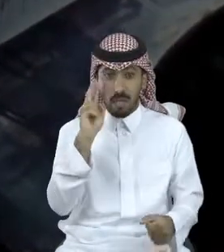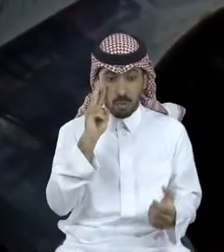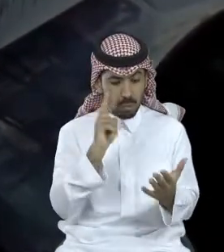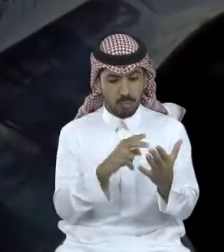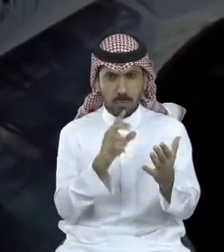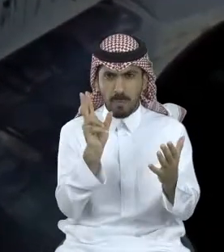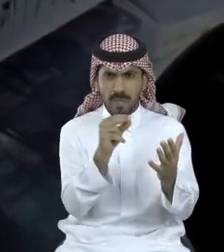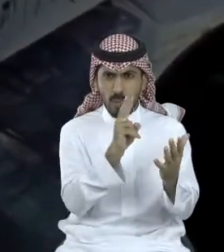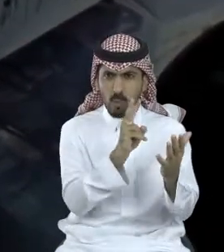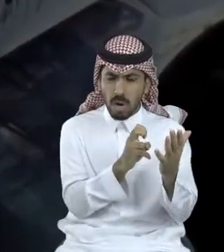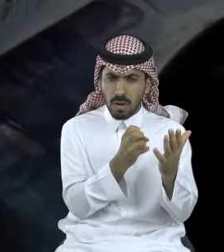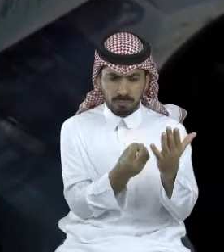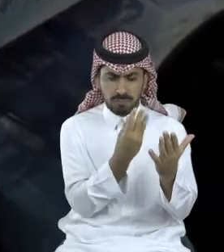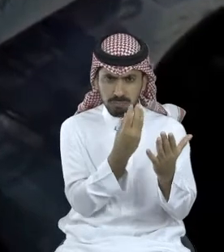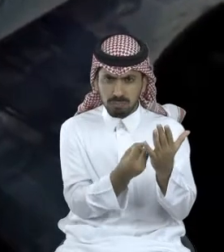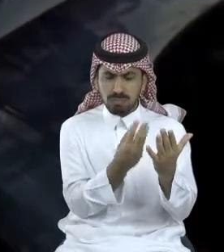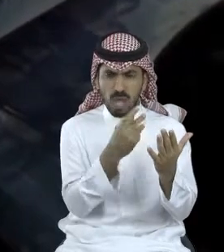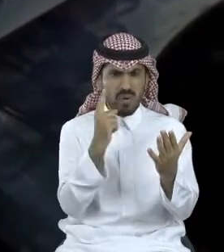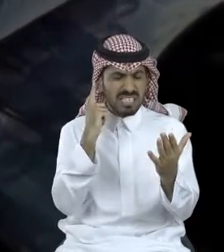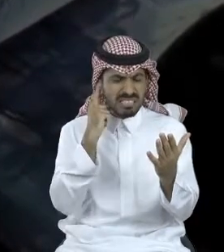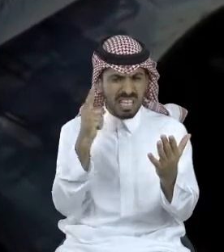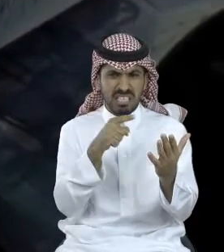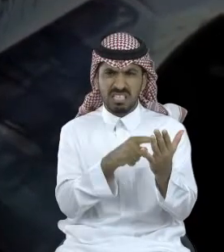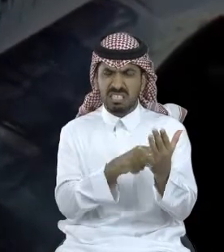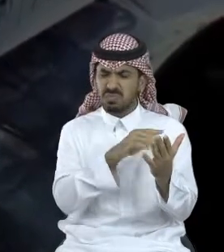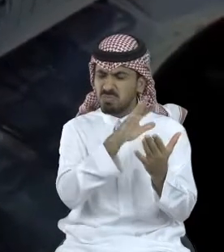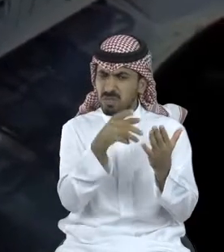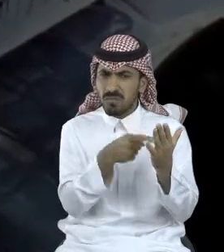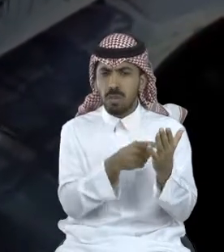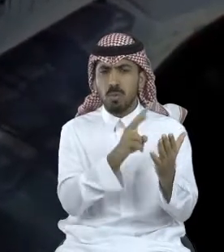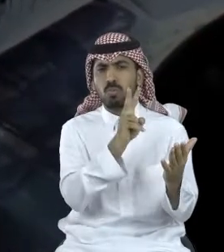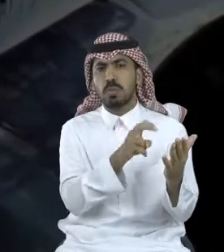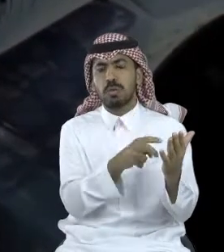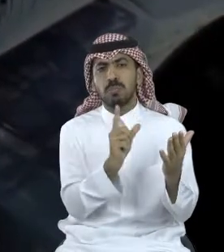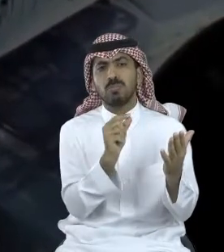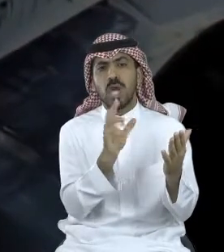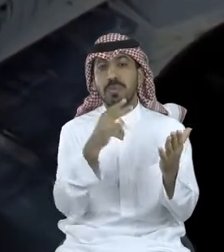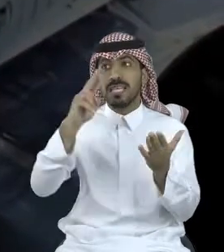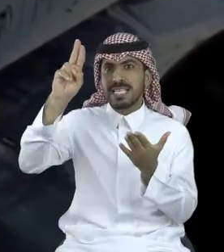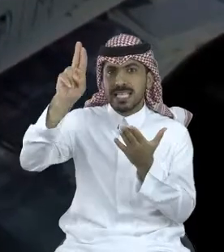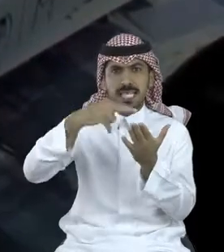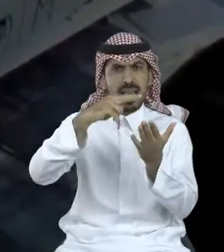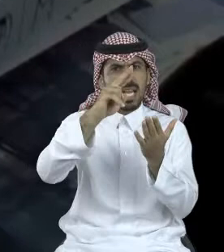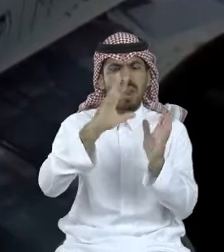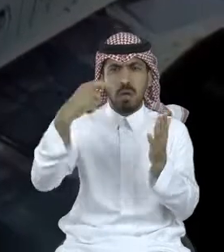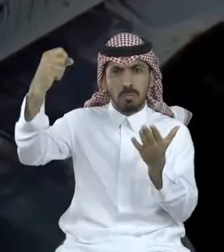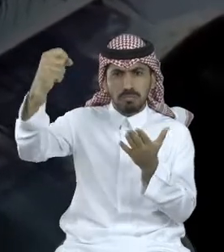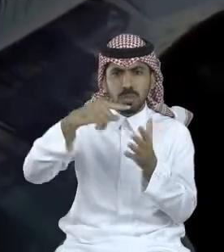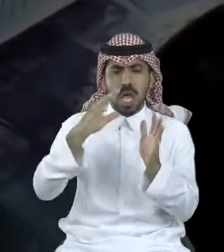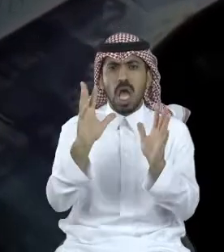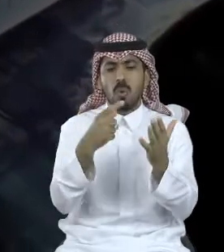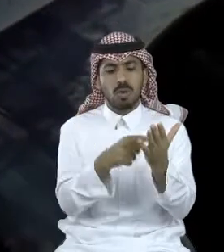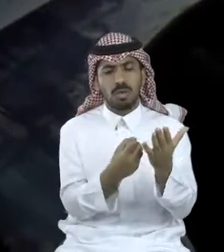اشياء توقف زي التنبيهات وما التنبيهات والازعاج حق التنبيهات، حيصير يتوقف. التنبيهات اللي هي زي كذا، يجيك مسج على جوالك، يجيك شيء على جوالك تعطيك